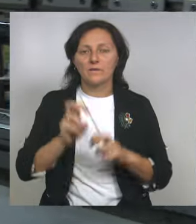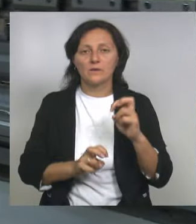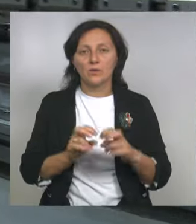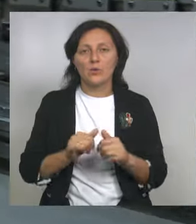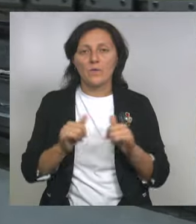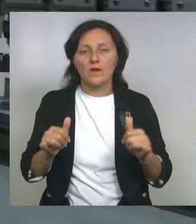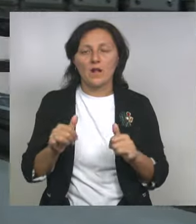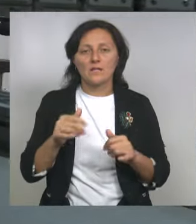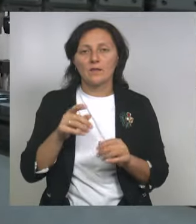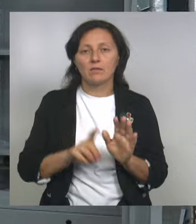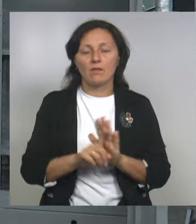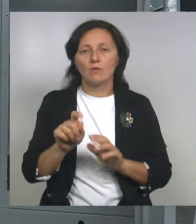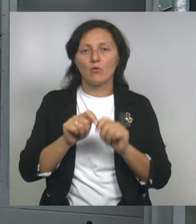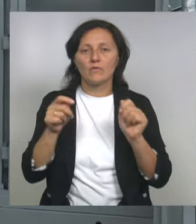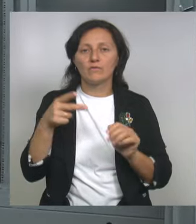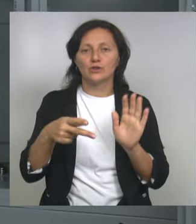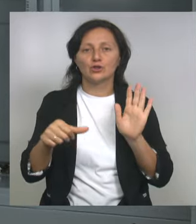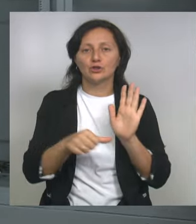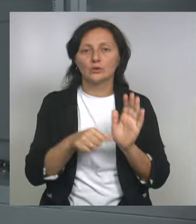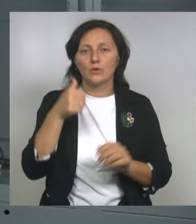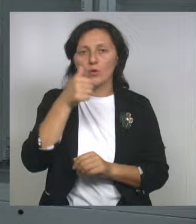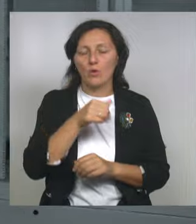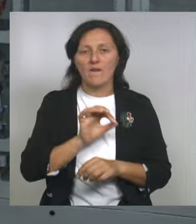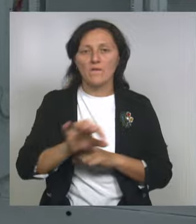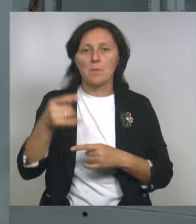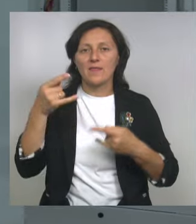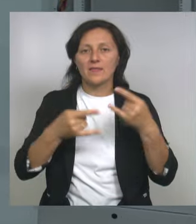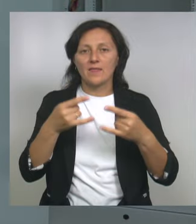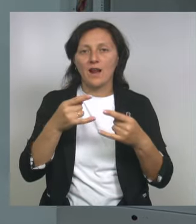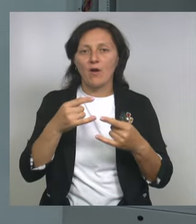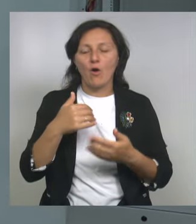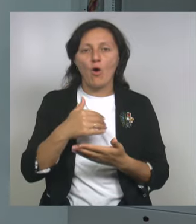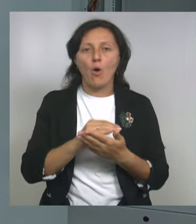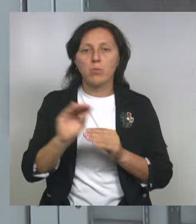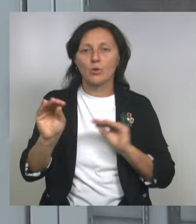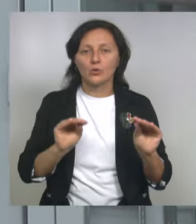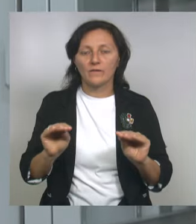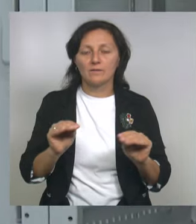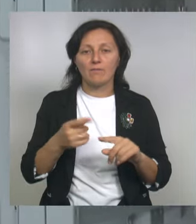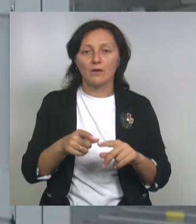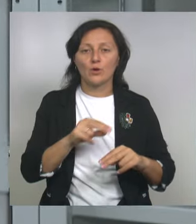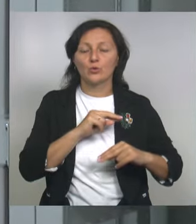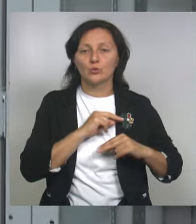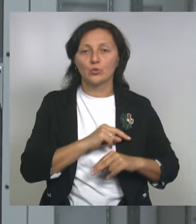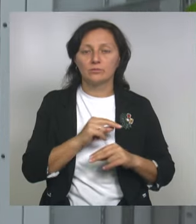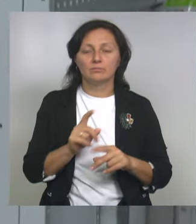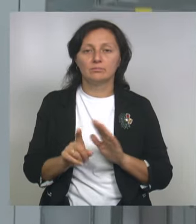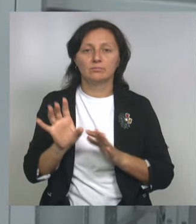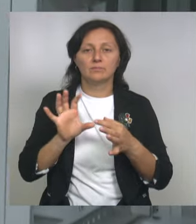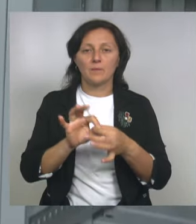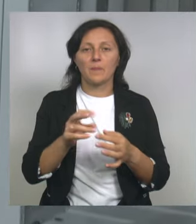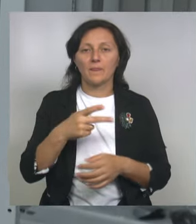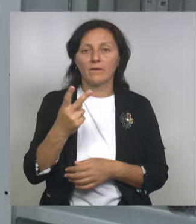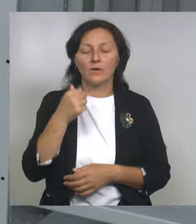рынке с 2006 года. Выпуская телекоммуникационное оборудование. К нацпроекту «Производительность труда» присоединилась еще в октябре 2022.